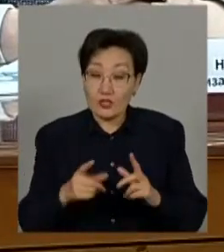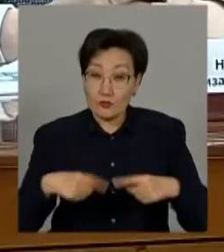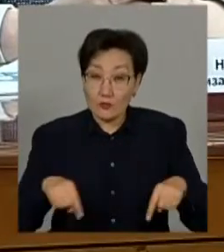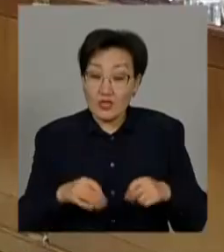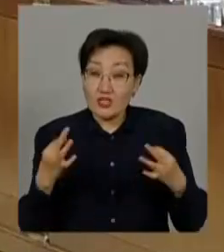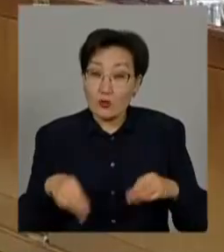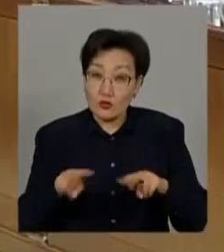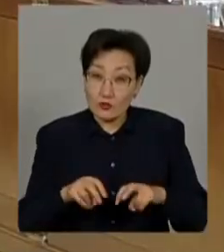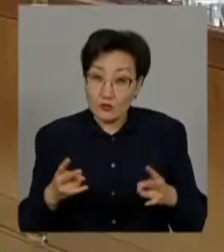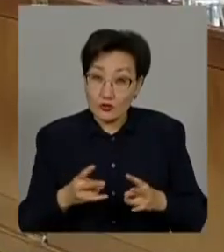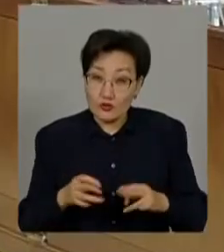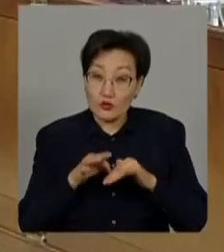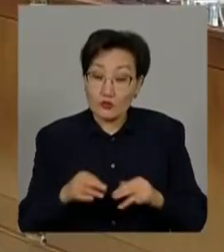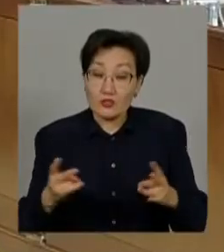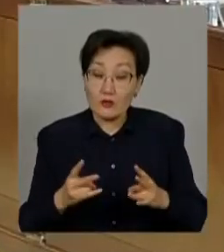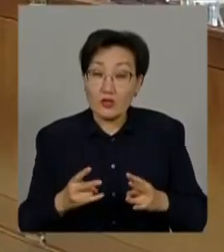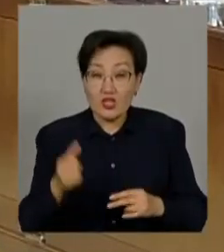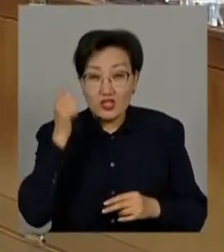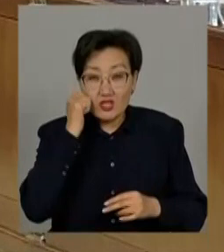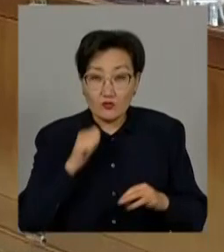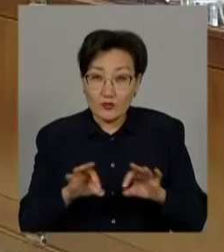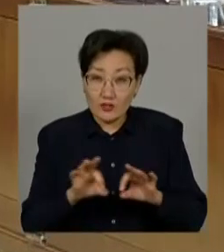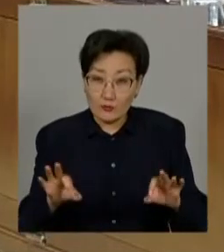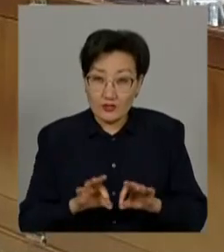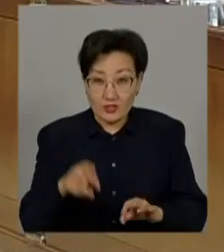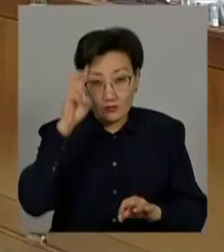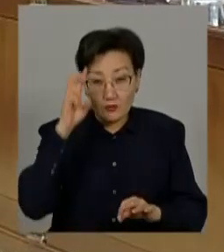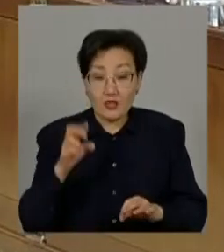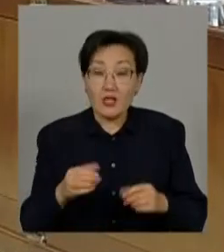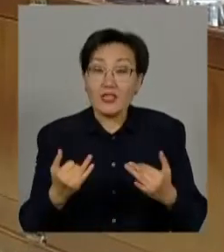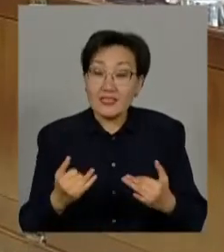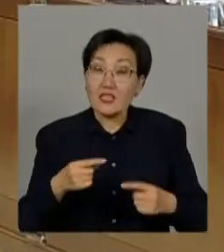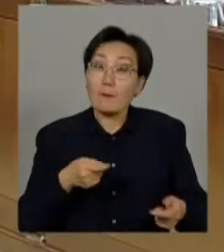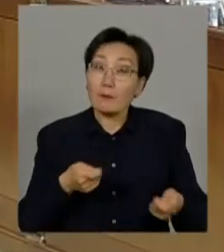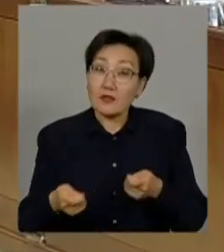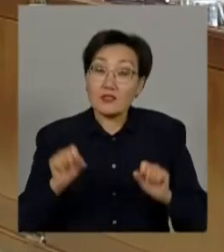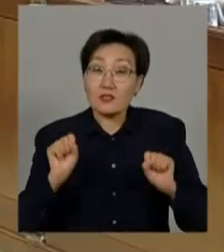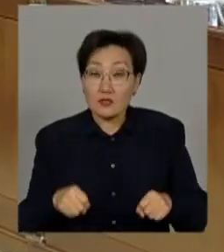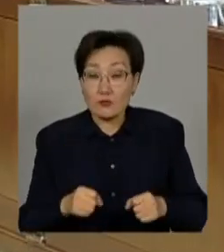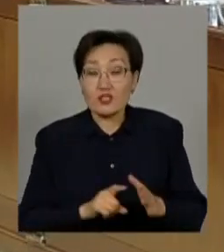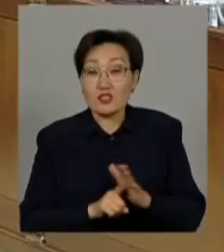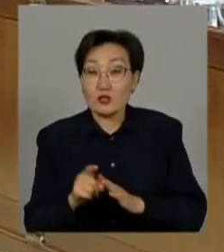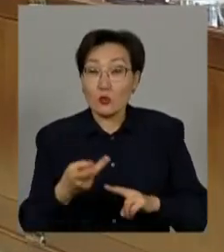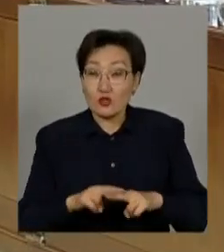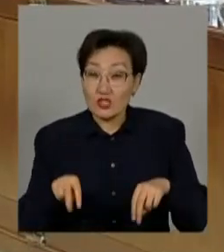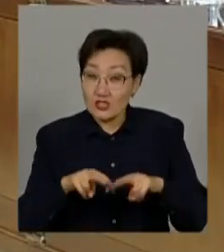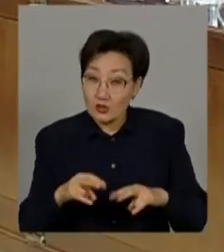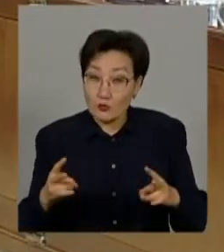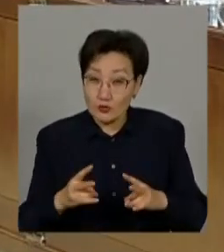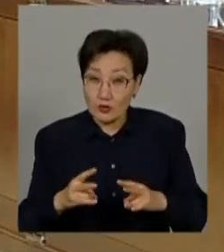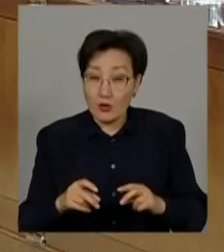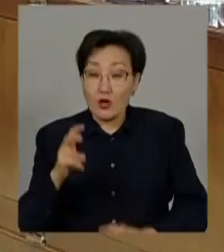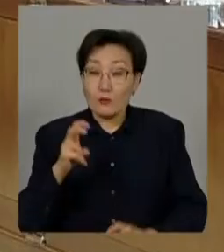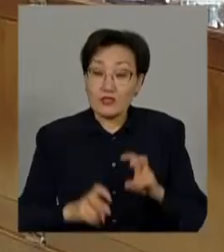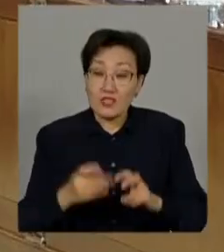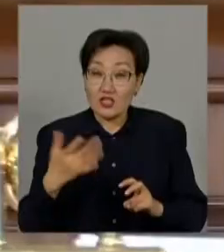керек. Әбден тозған орталықты мемлекет тиімді басқара алама, ең алдымен осыны зерттеу керек.